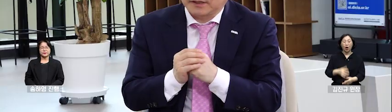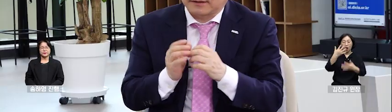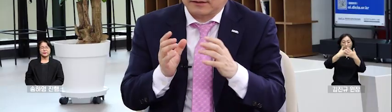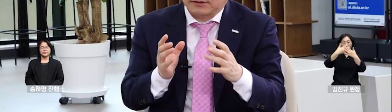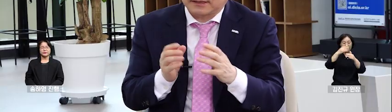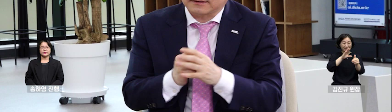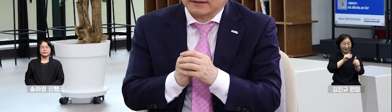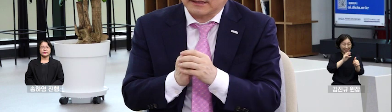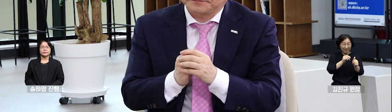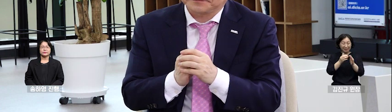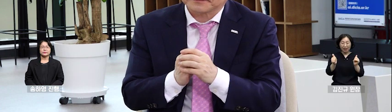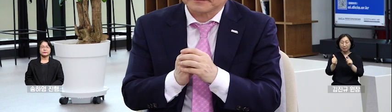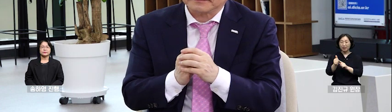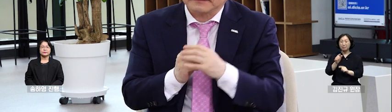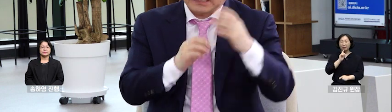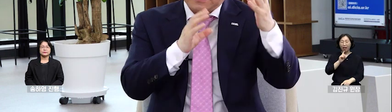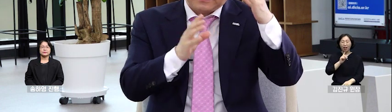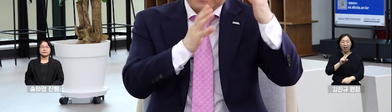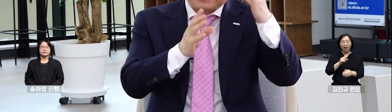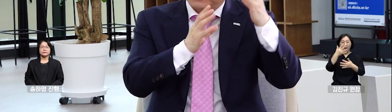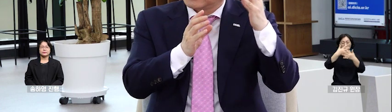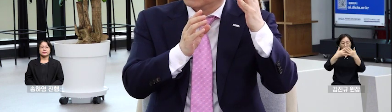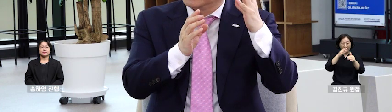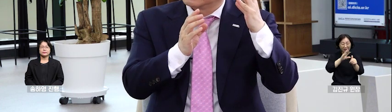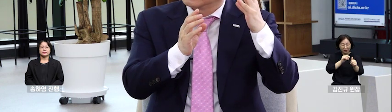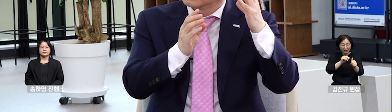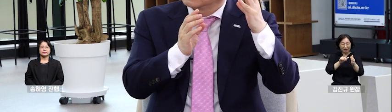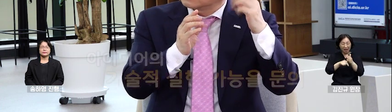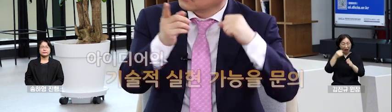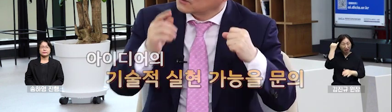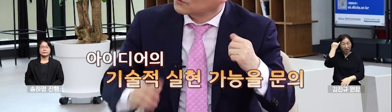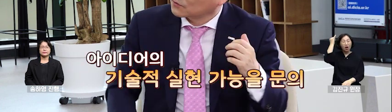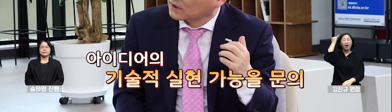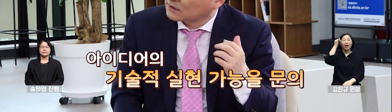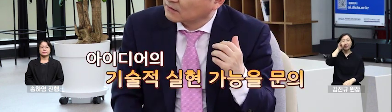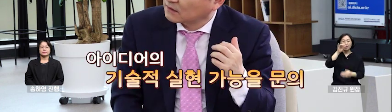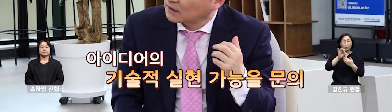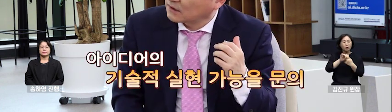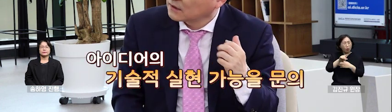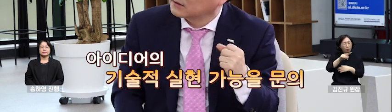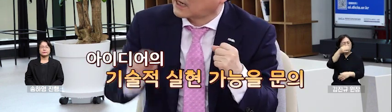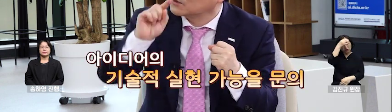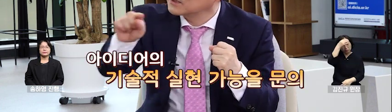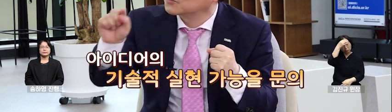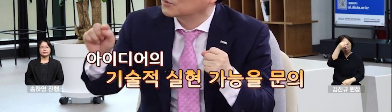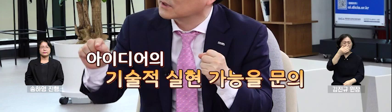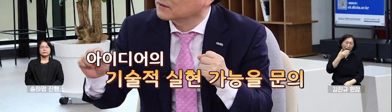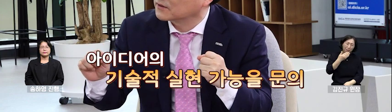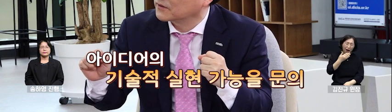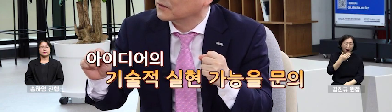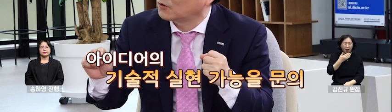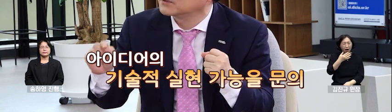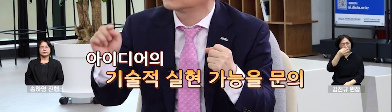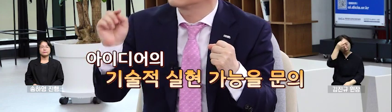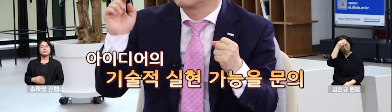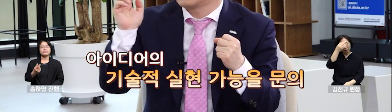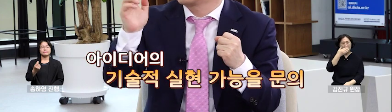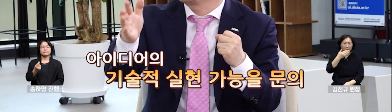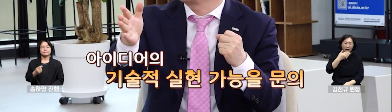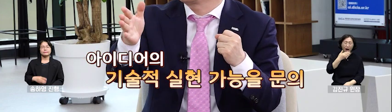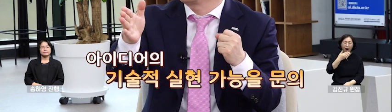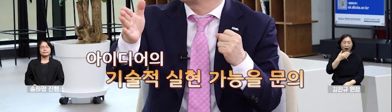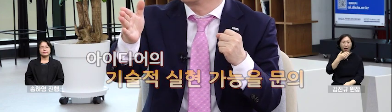분들이 뭘 하냐면 영화를 찍을 때 아이디어가 나오면 알고 기술적으로 가능한 거야 이걸 a 말을 물어 본다는 거예요 그래서 어디